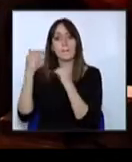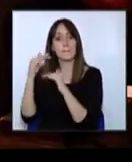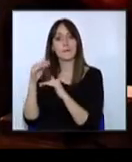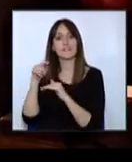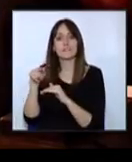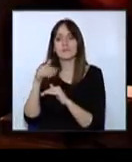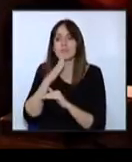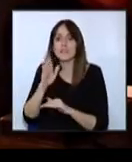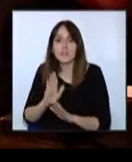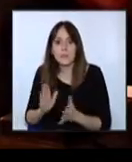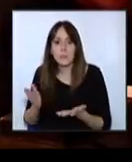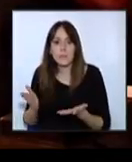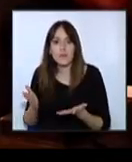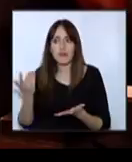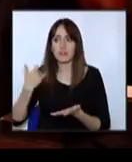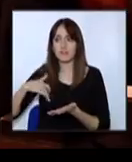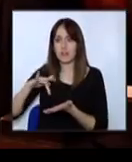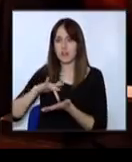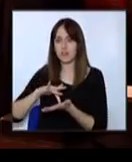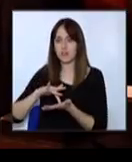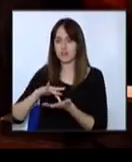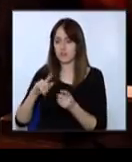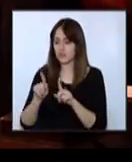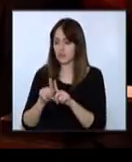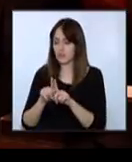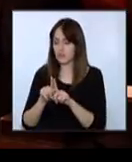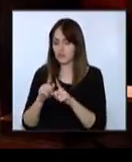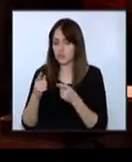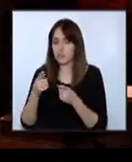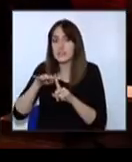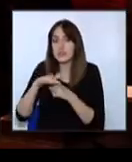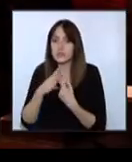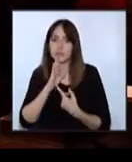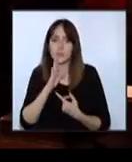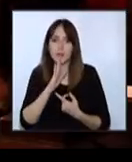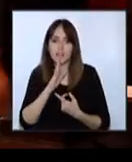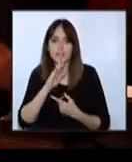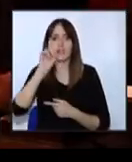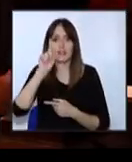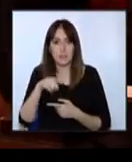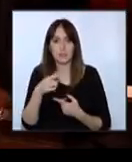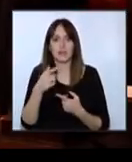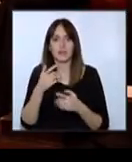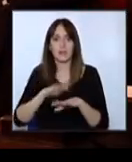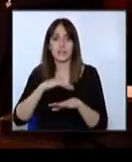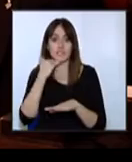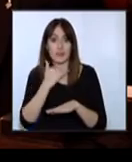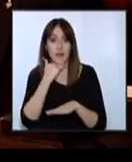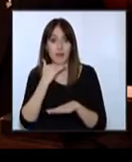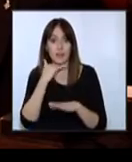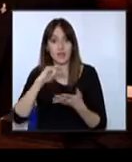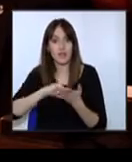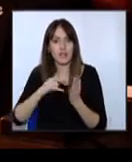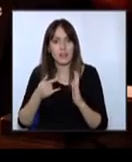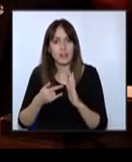que ja s'han queixat alguna vegada, a veure si ens poden explicar, a veure com està aquesta situació i si realment hi ha possibilitats, no dic pas que